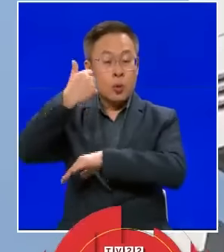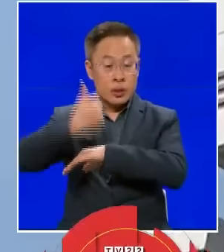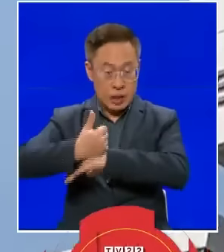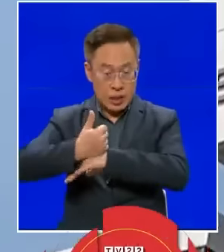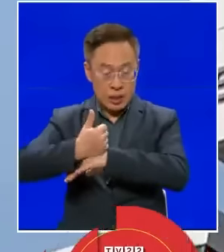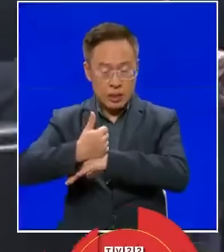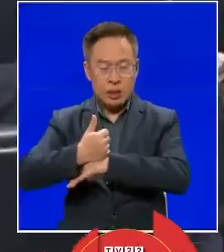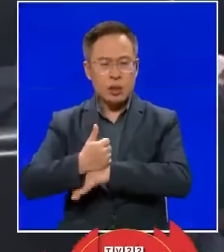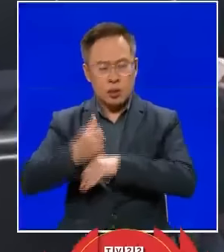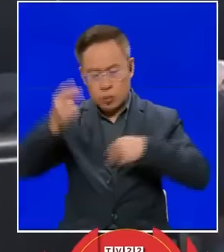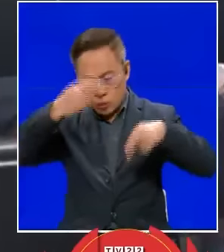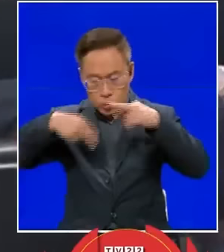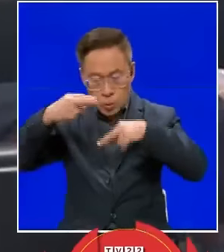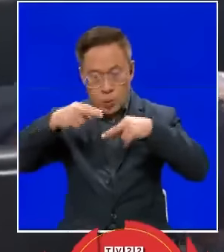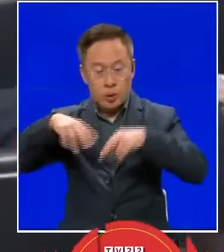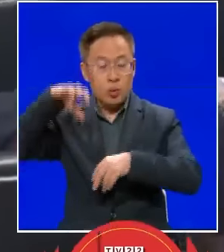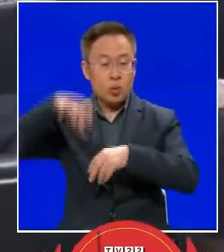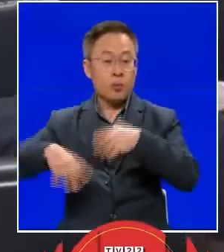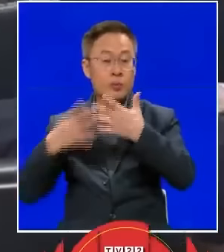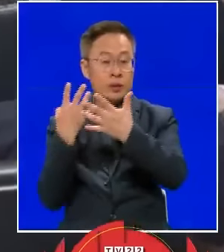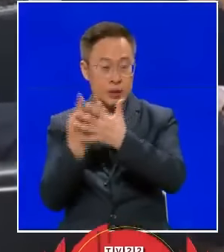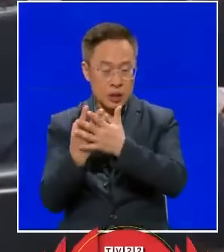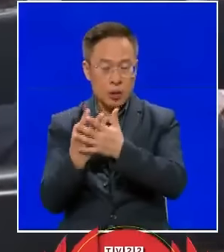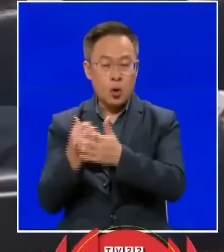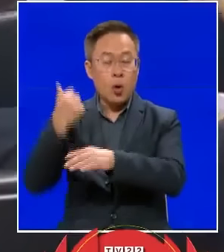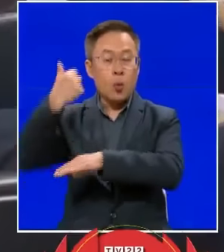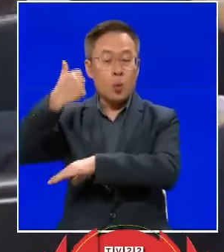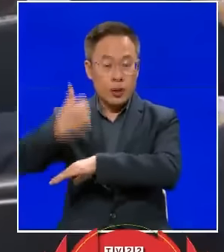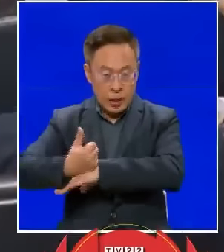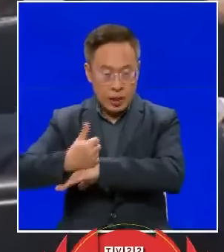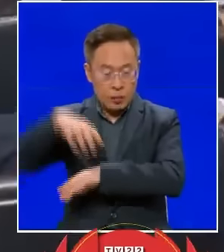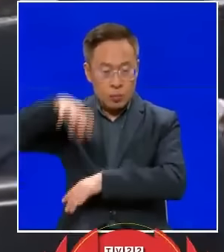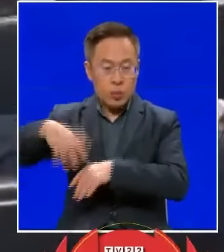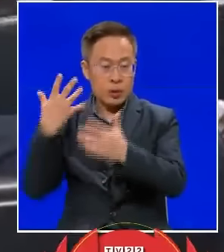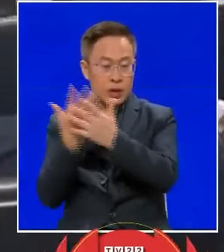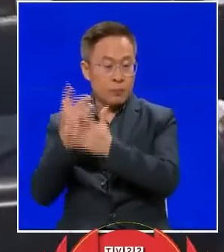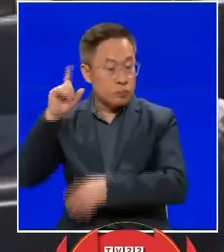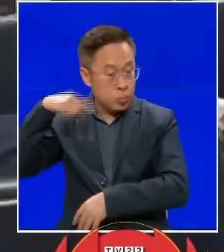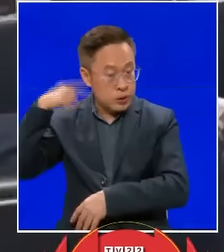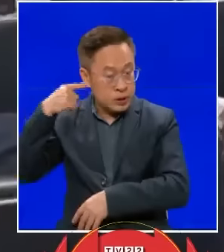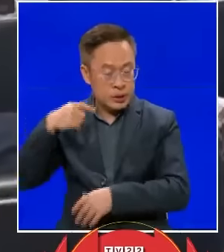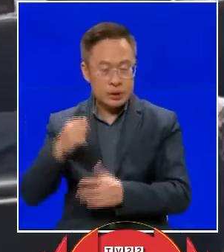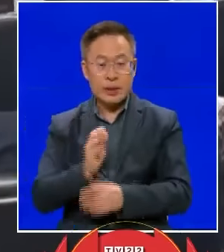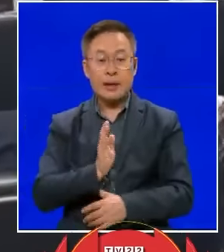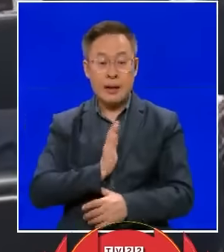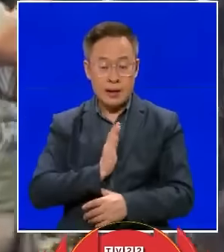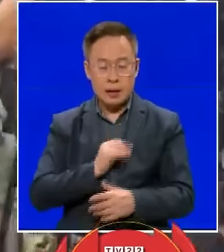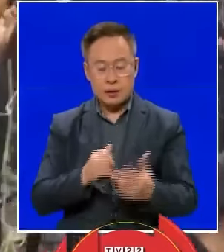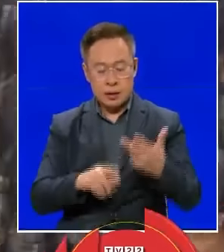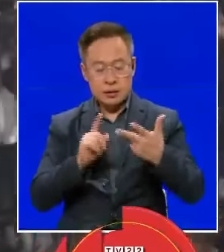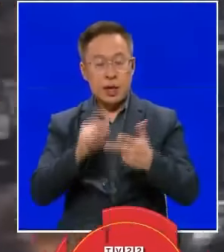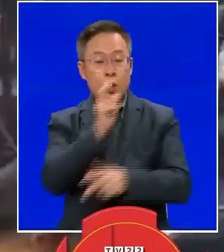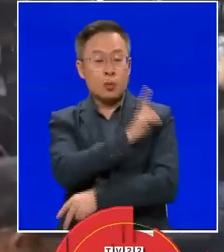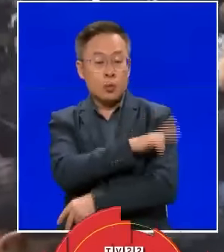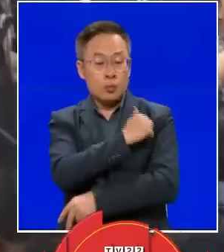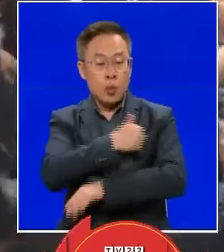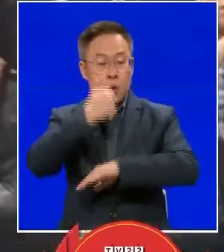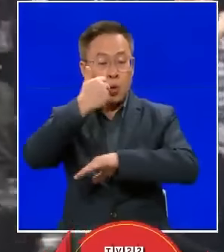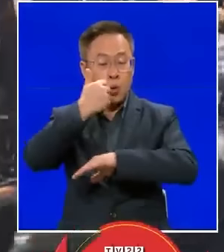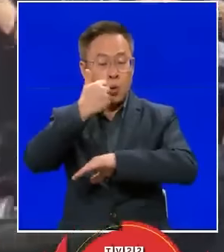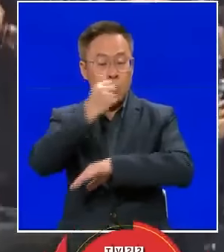อาจารีศรีสุนาครัวผู้อำนวยการทันสะหญิงกลางและนายแพทย์พงษ์พัฒอาริยาพินันท์ผู้อำนวยการ